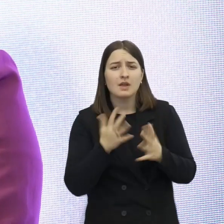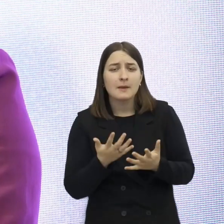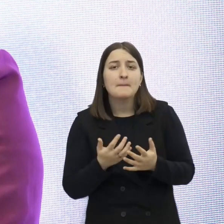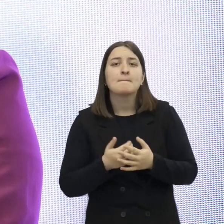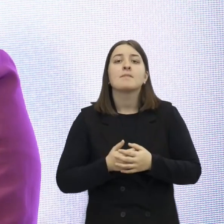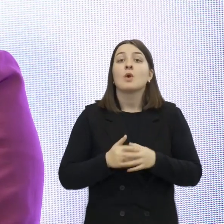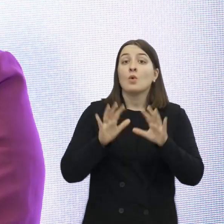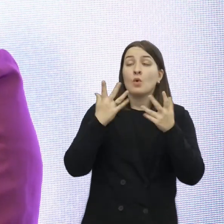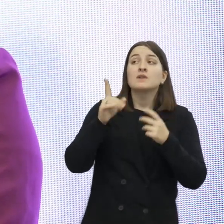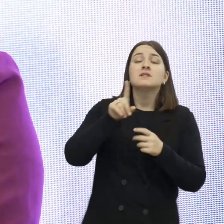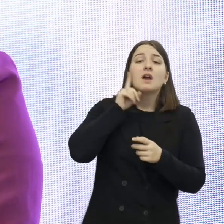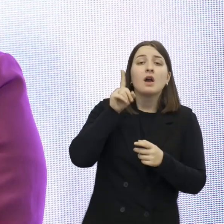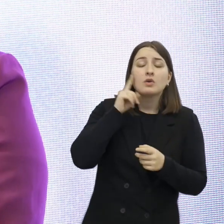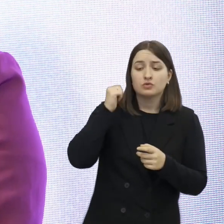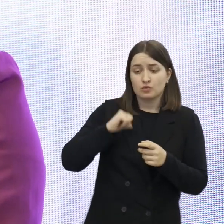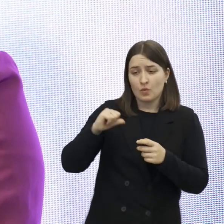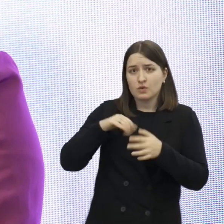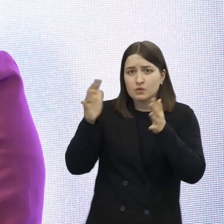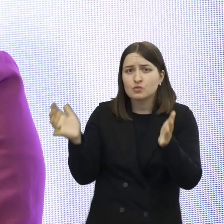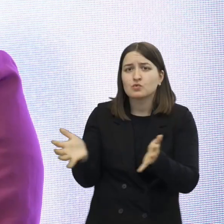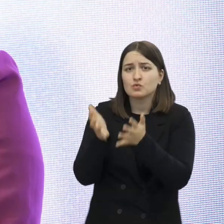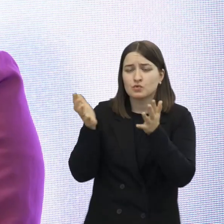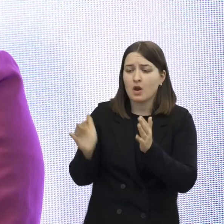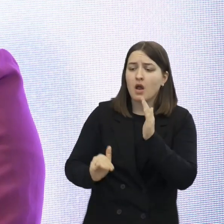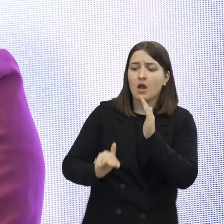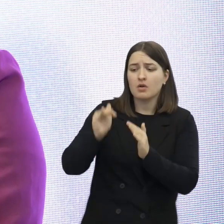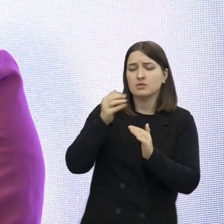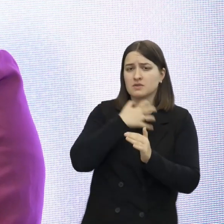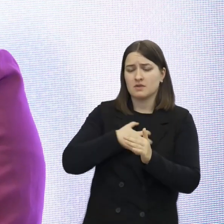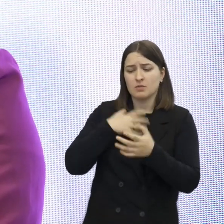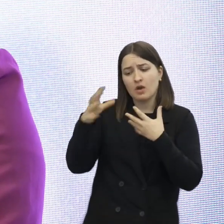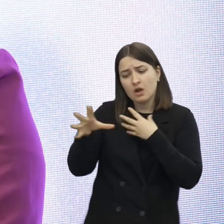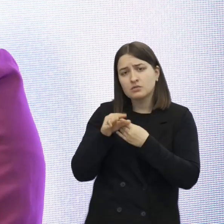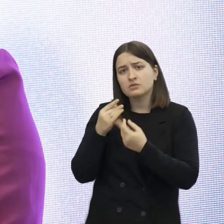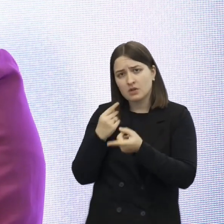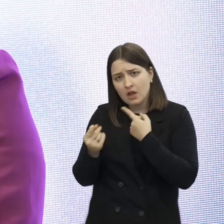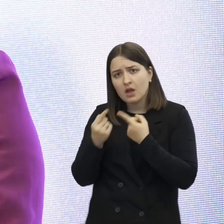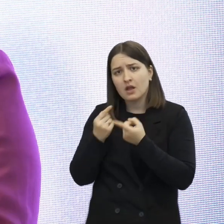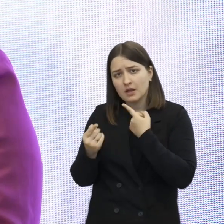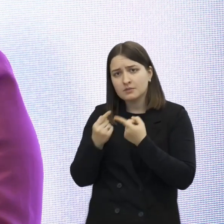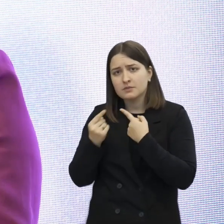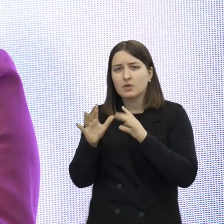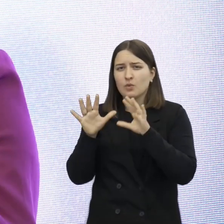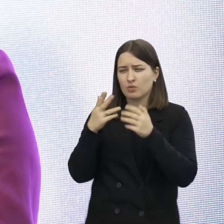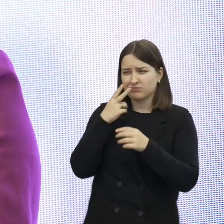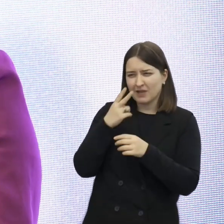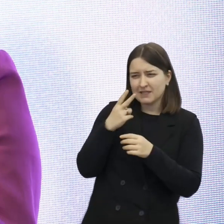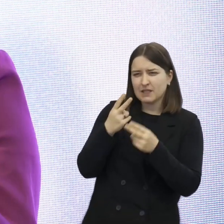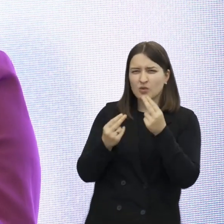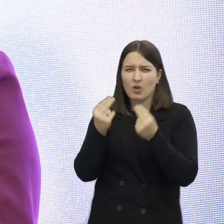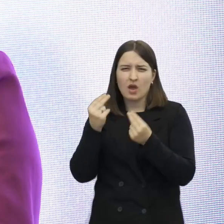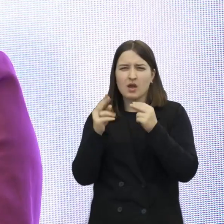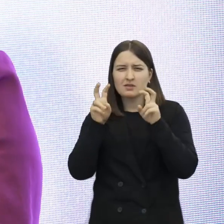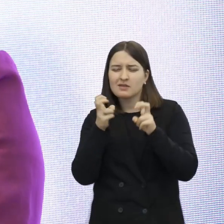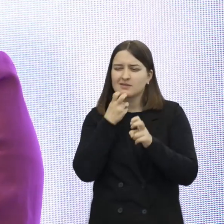žmonėmis turite, auginate, ugdote jaunus žmonės, kalbėkitės. Jeigu matote tos juokelius, kažkokius